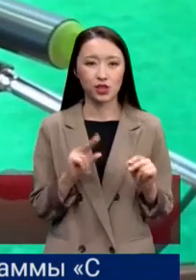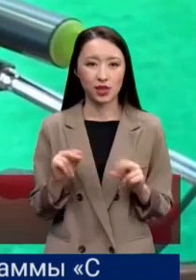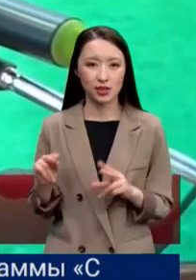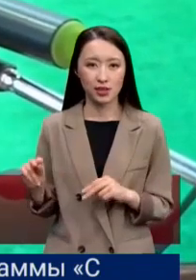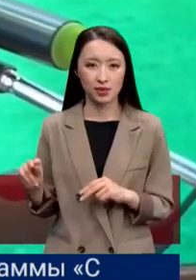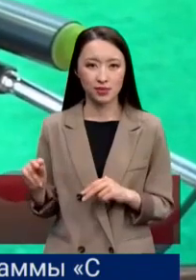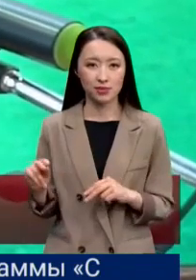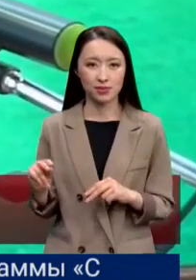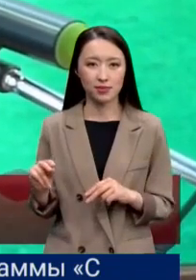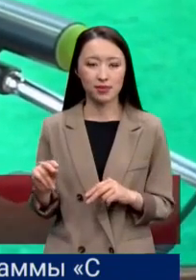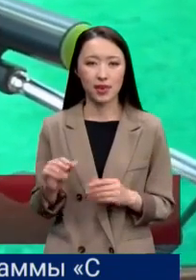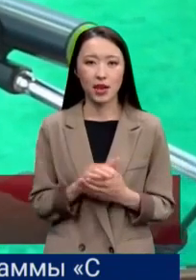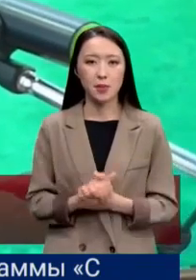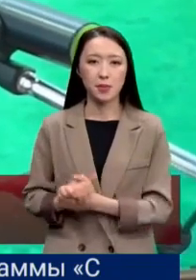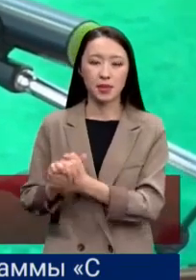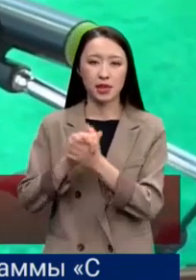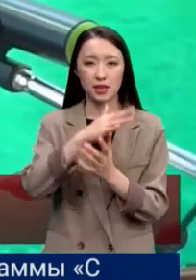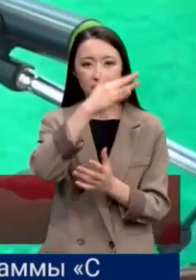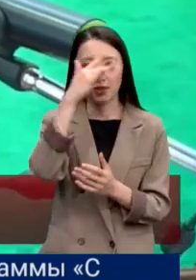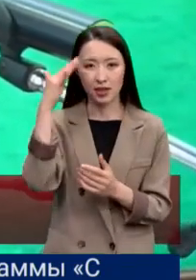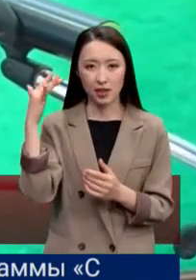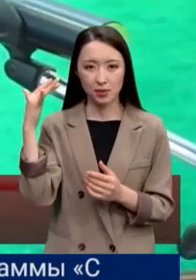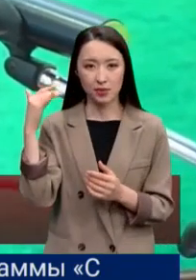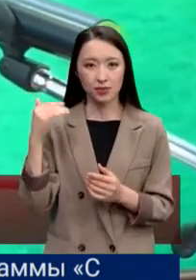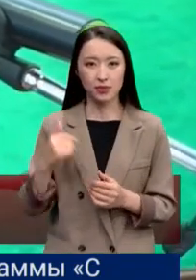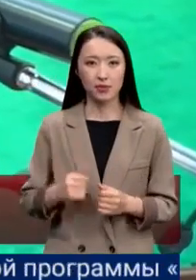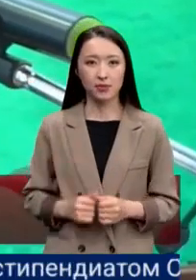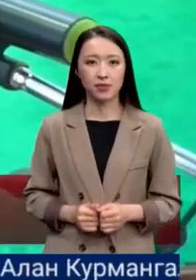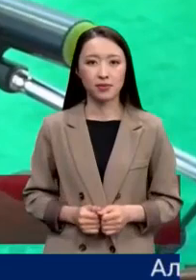счастья, мирного неба,